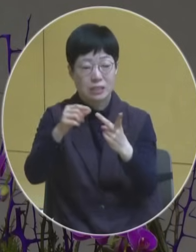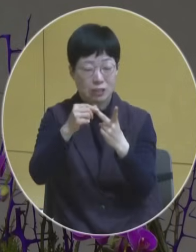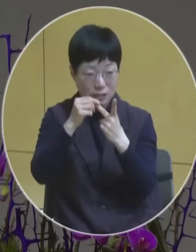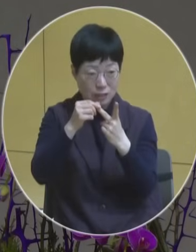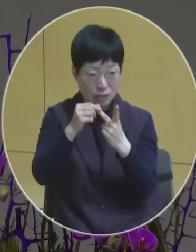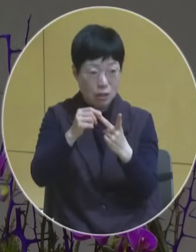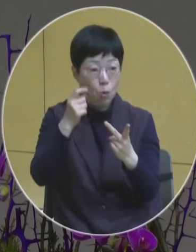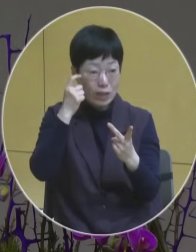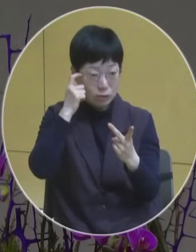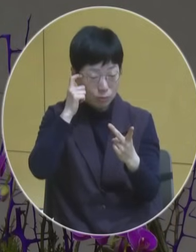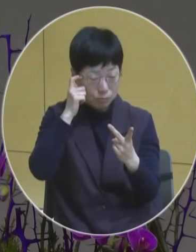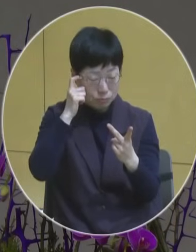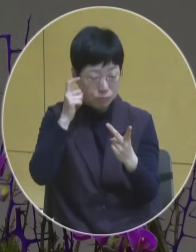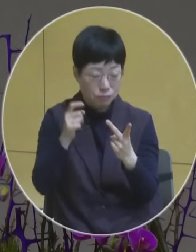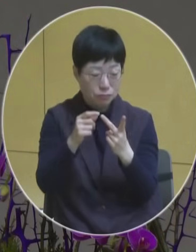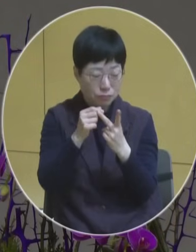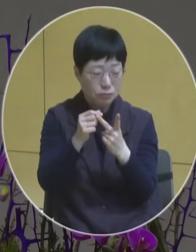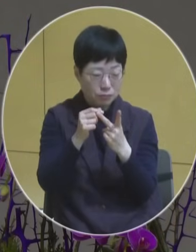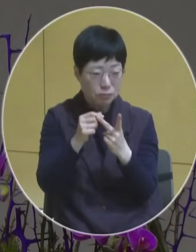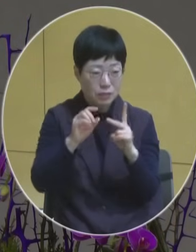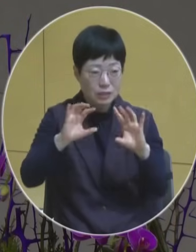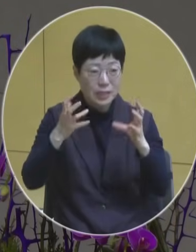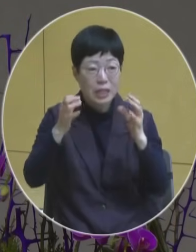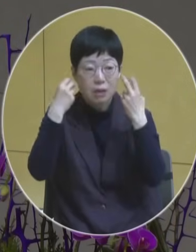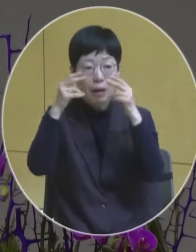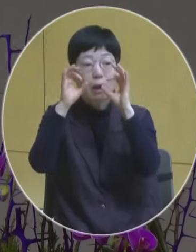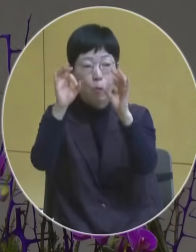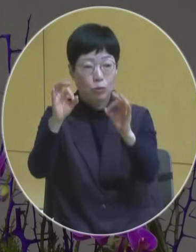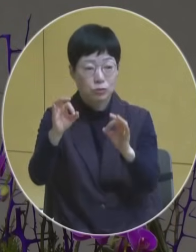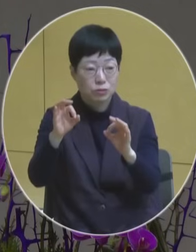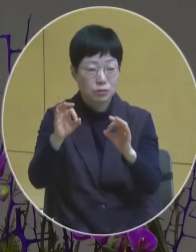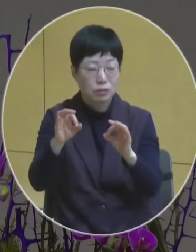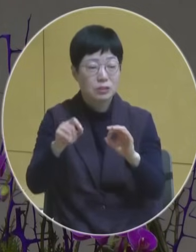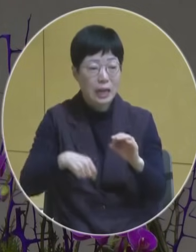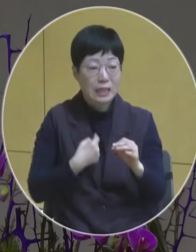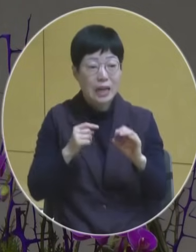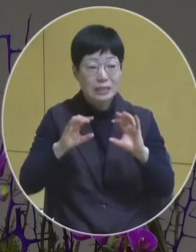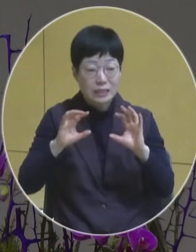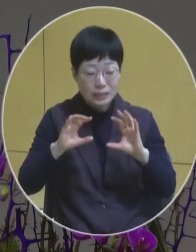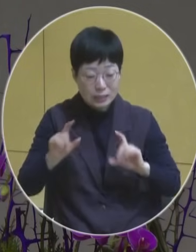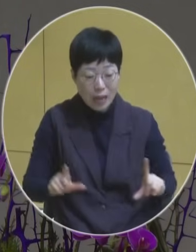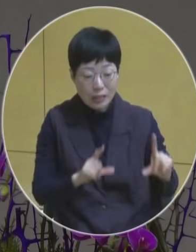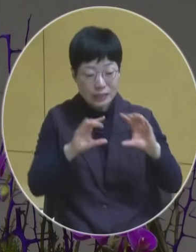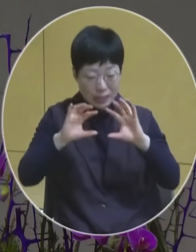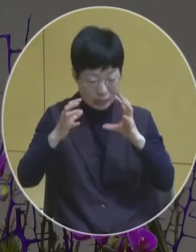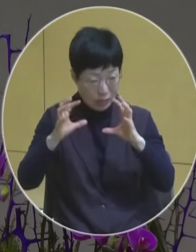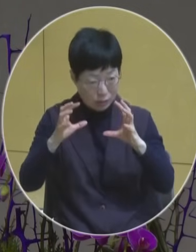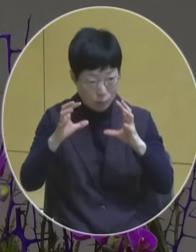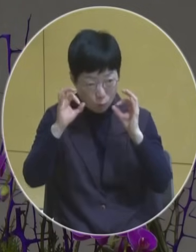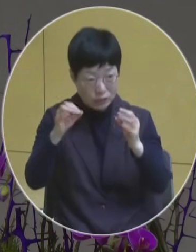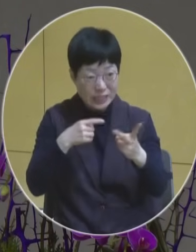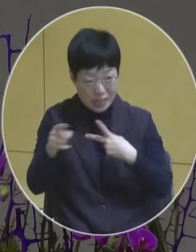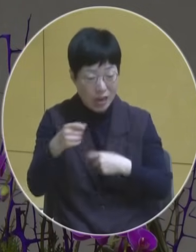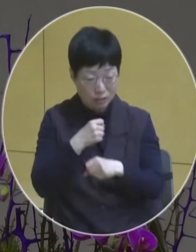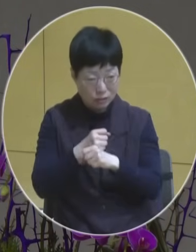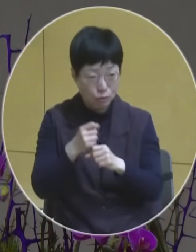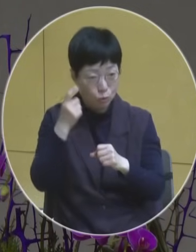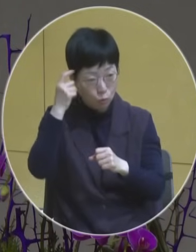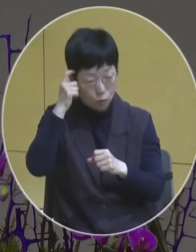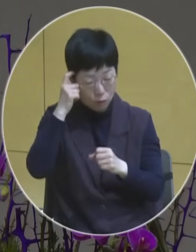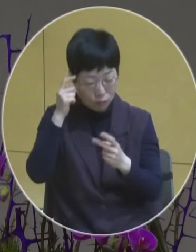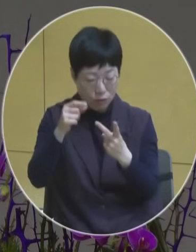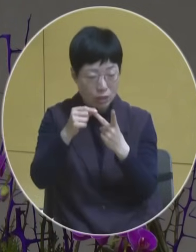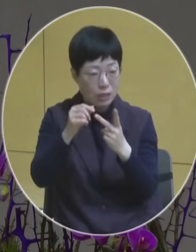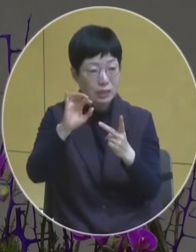바라보는 관점이라는 것을 얘기하는 거죠. 자기가 사는 세계를 이해하는 방식입니다. 세계관. 그래서